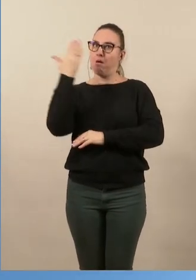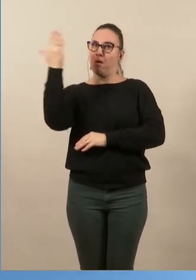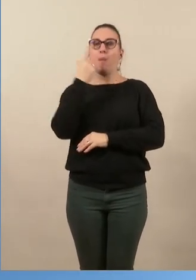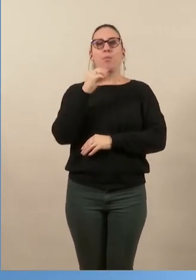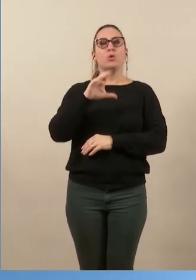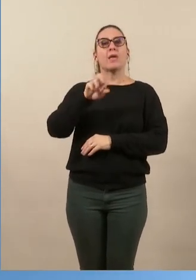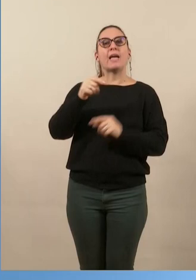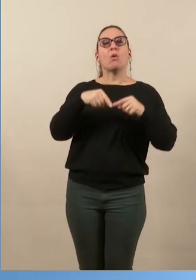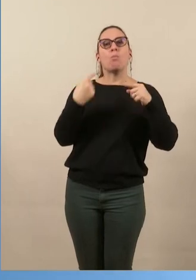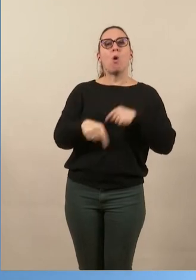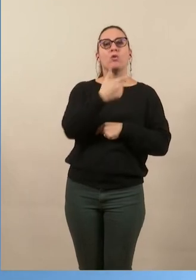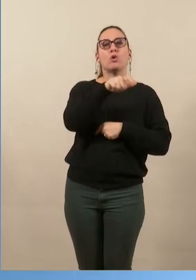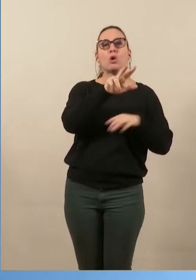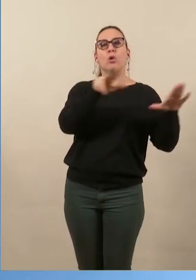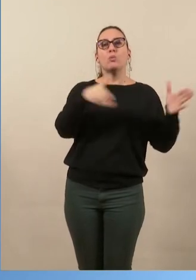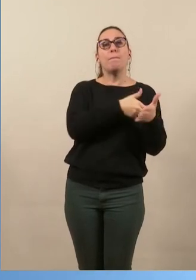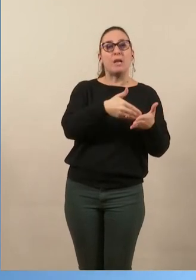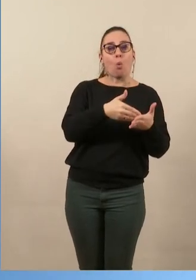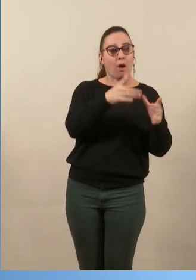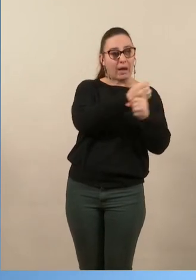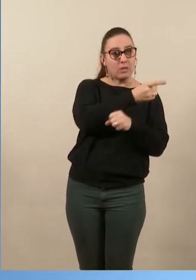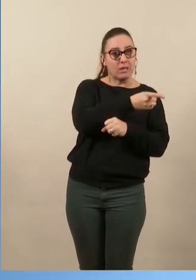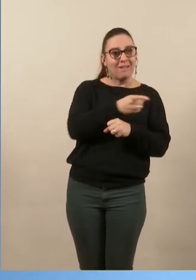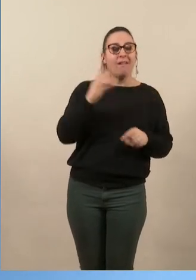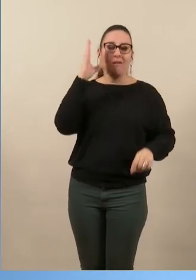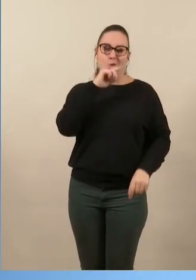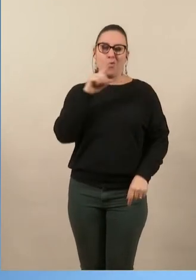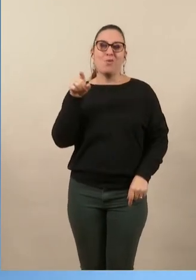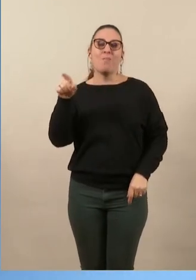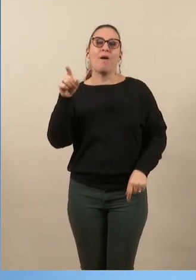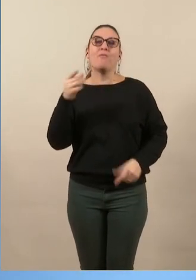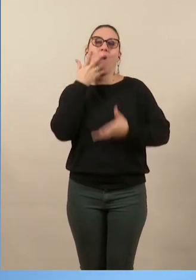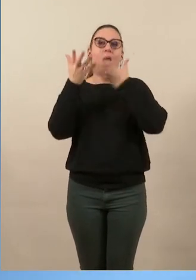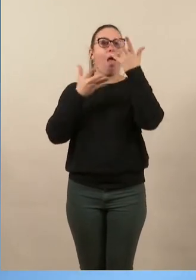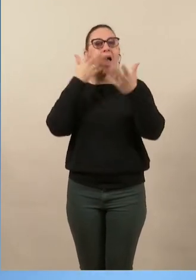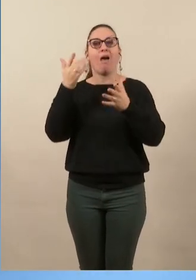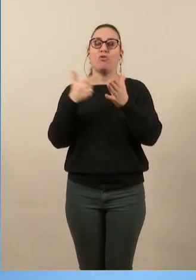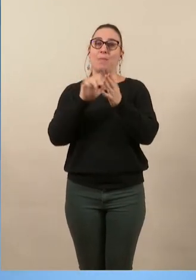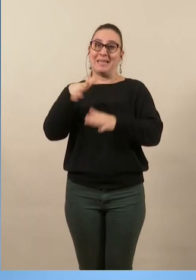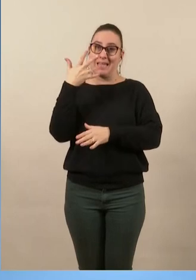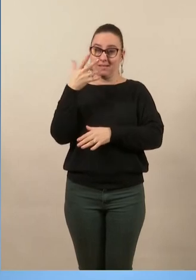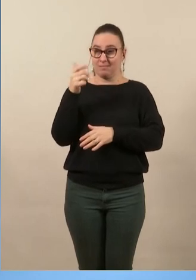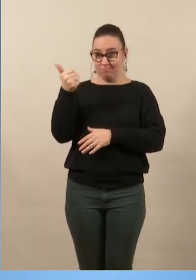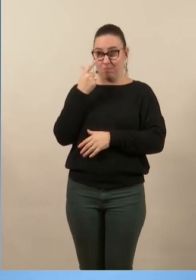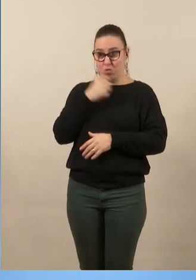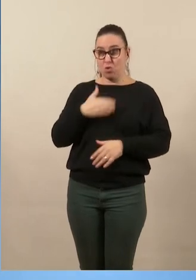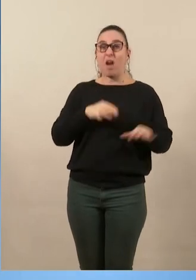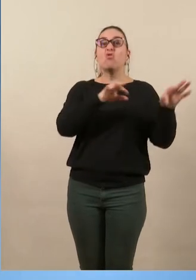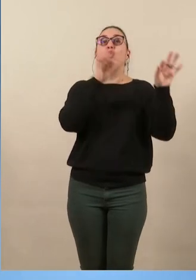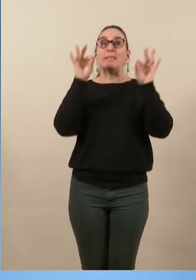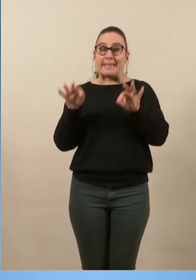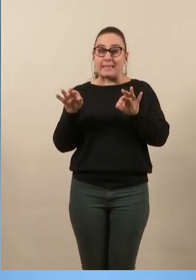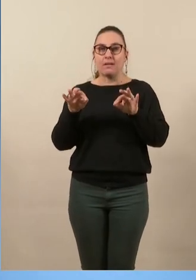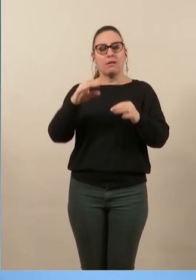à hauteur de 238 millions d'ailleurs rappelez-vous vos propos en 2015 je vous cite Monsieur le Maire